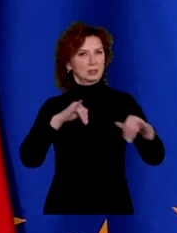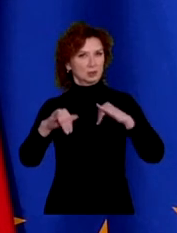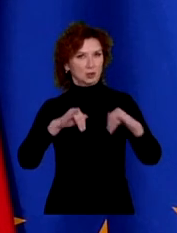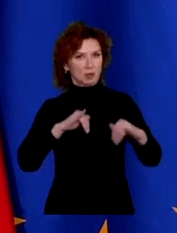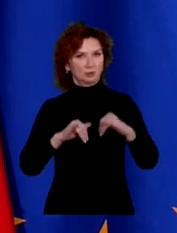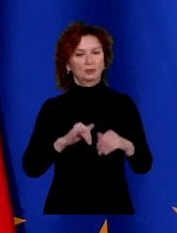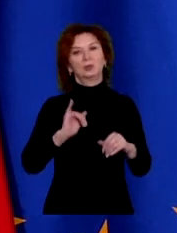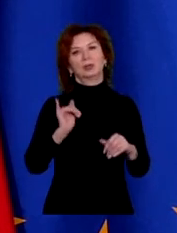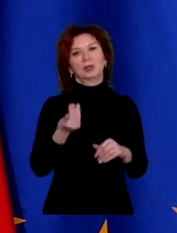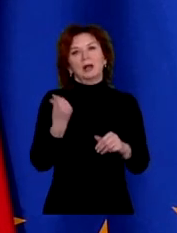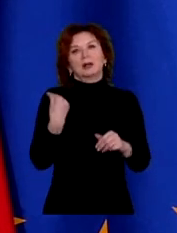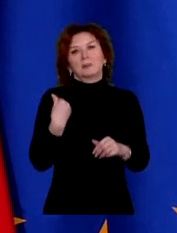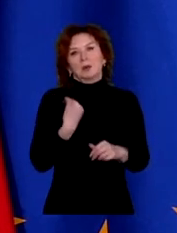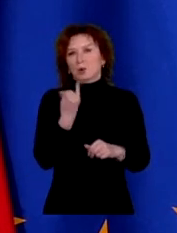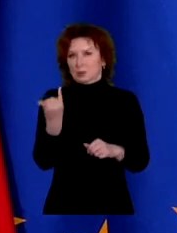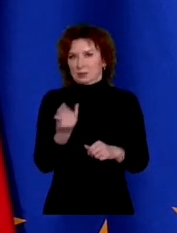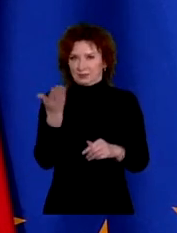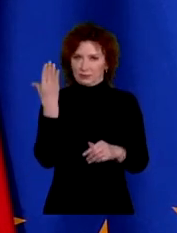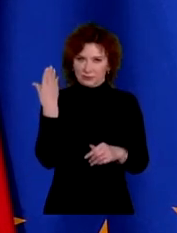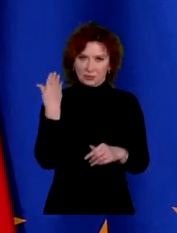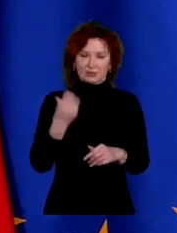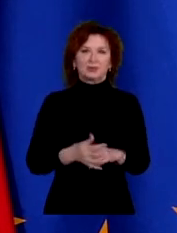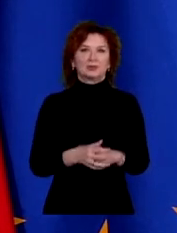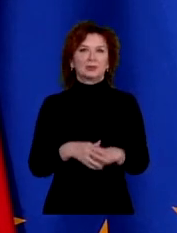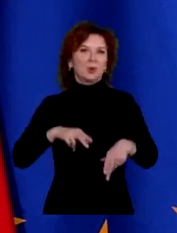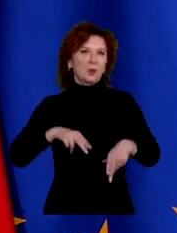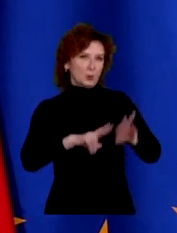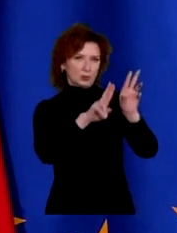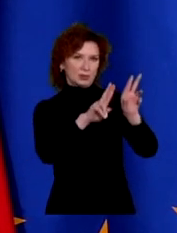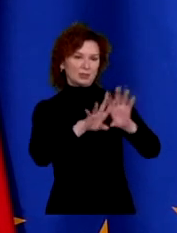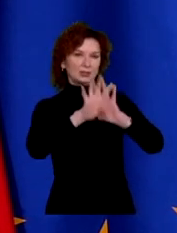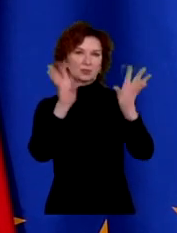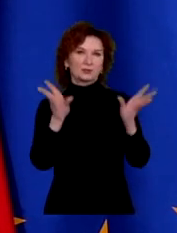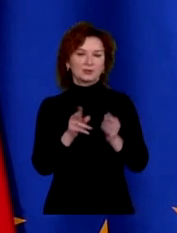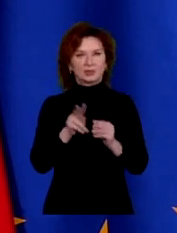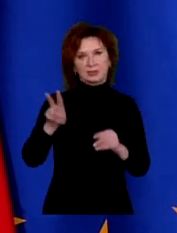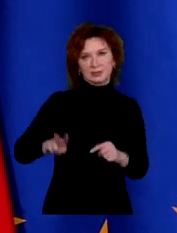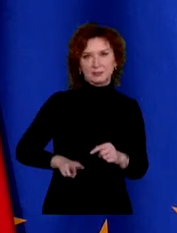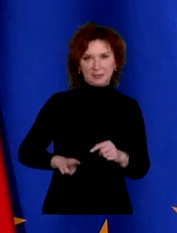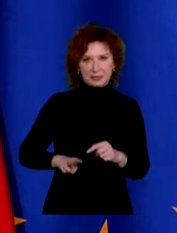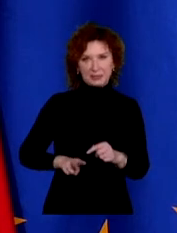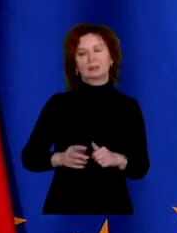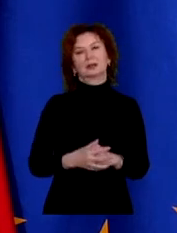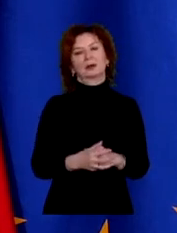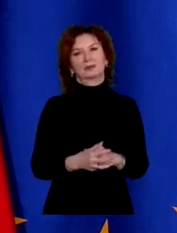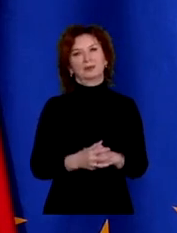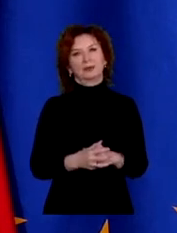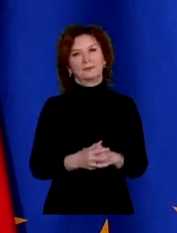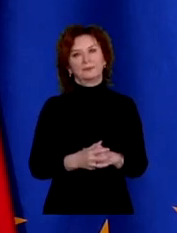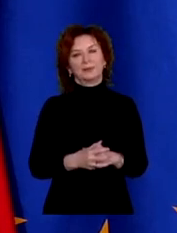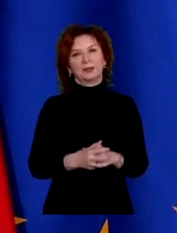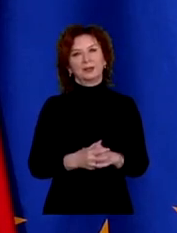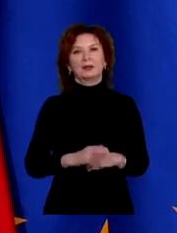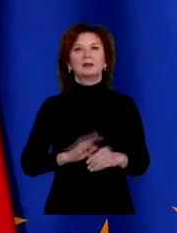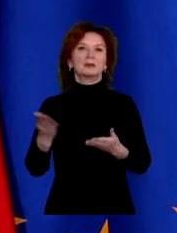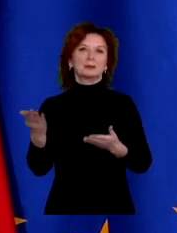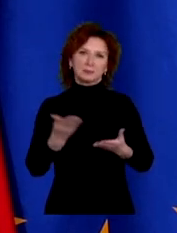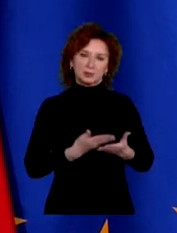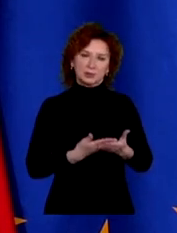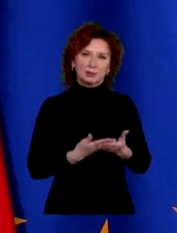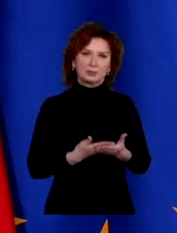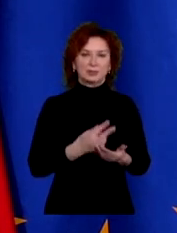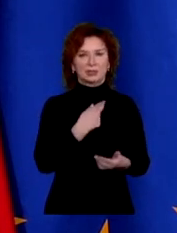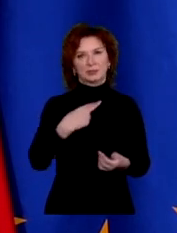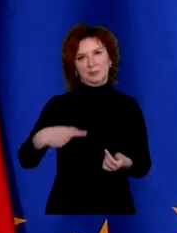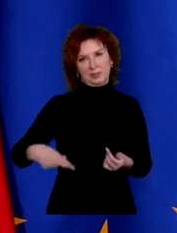jak to miało do tej pory miejsce, uczestniczą wszyscy ministrowie powołani na wniosek pana premiera przez prezydenta